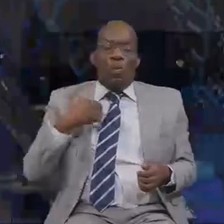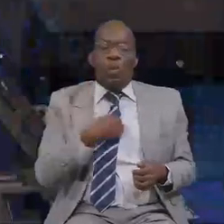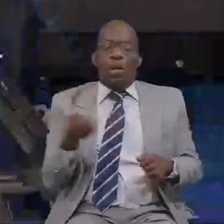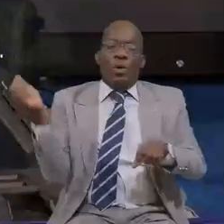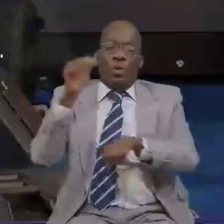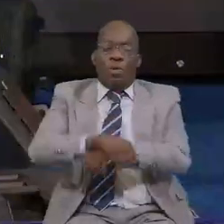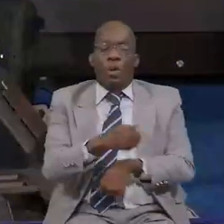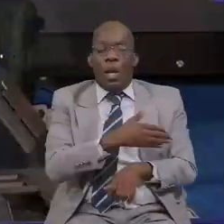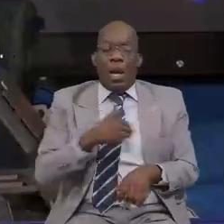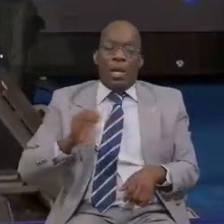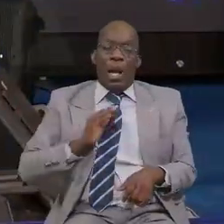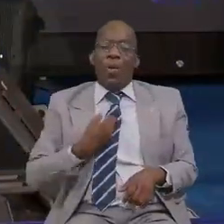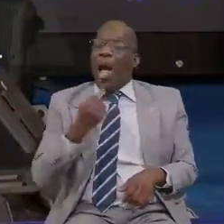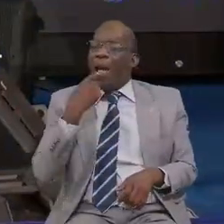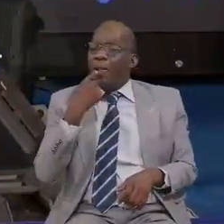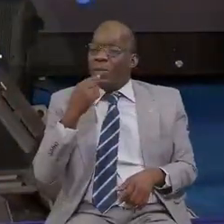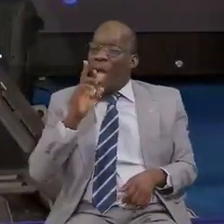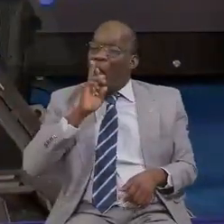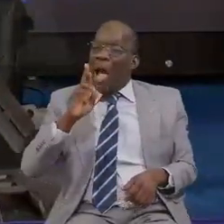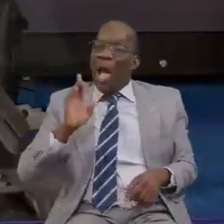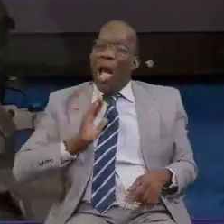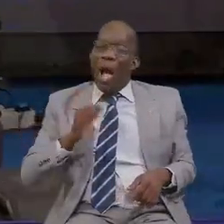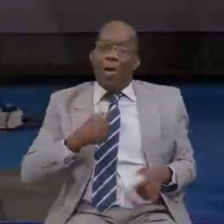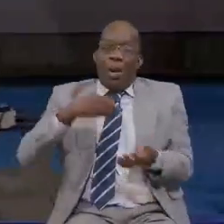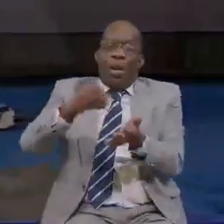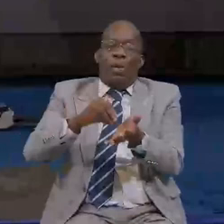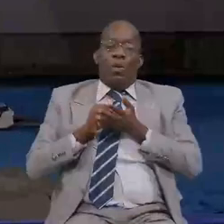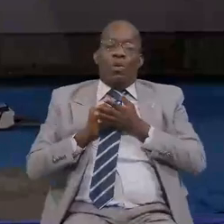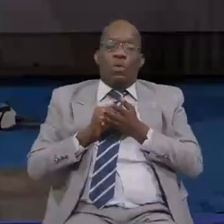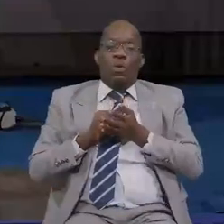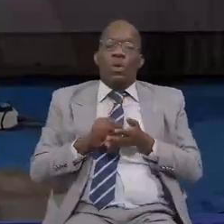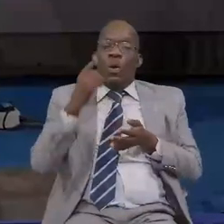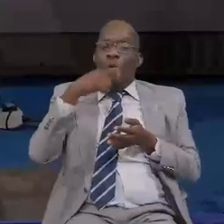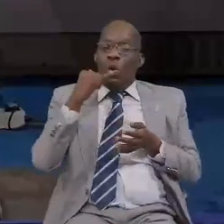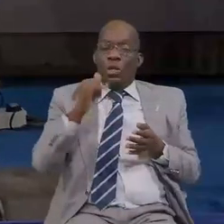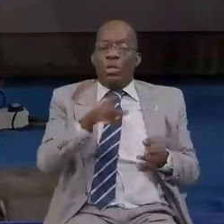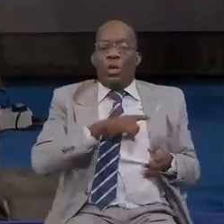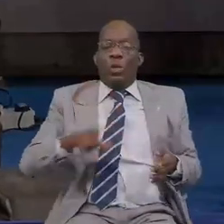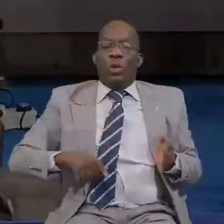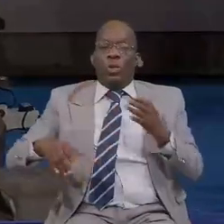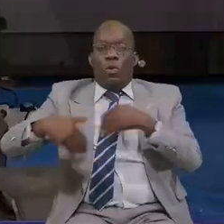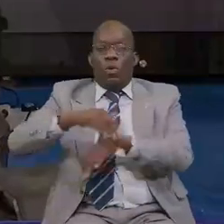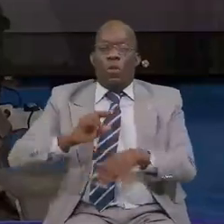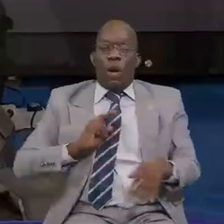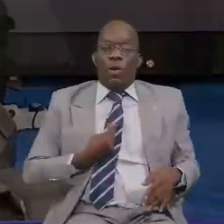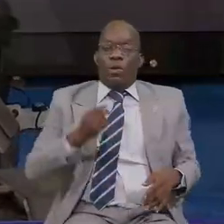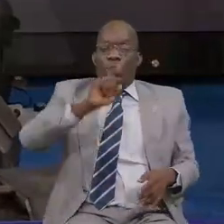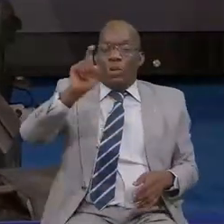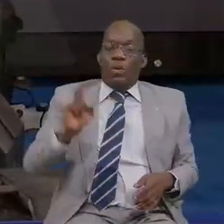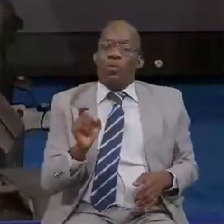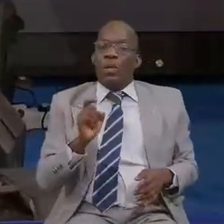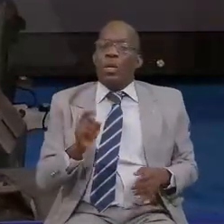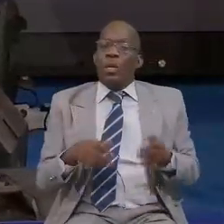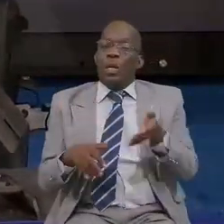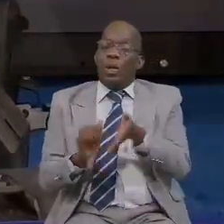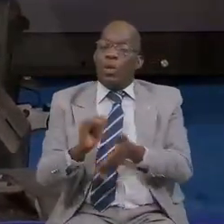Nous avons nos lèvres avec nous, qui seraient notre maître. » Ce sont des gens, des